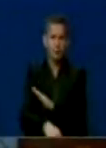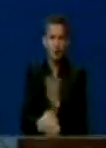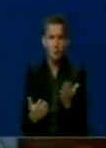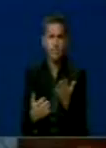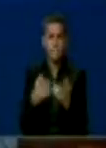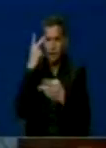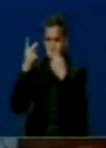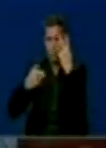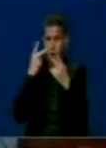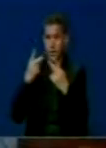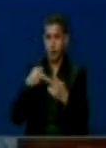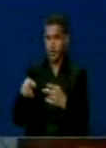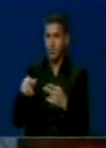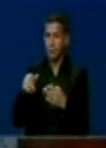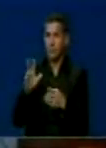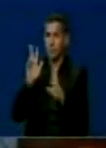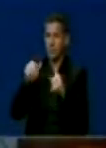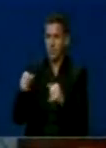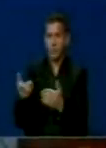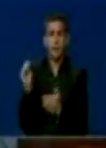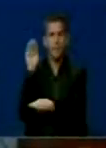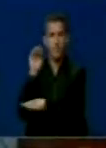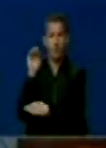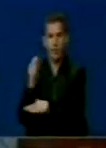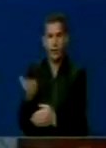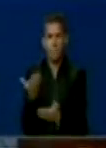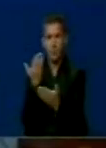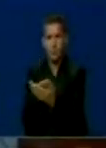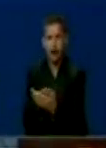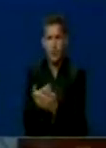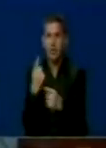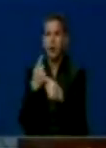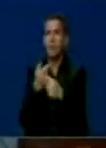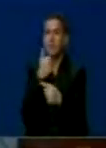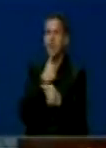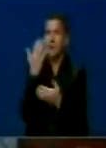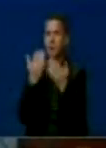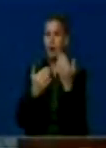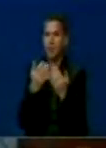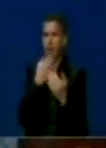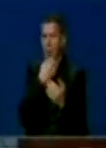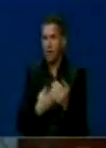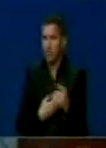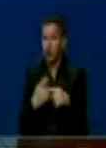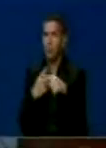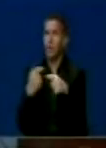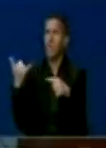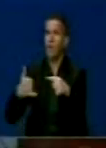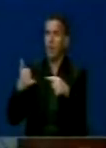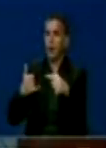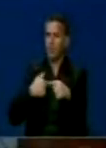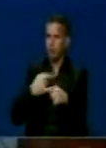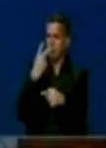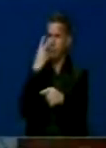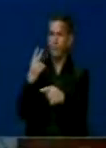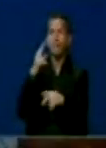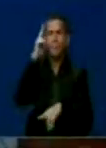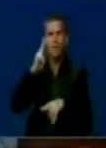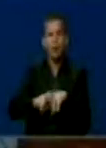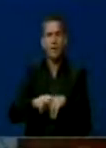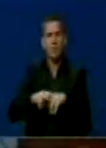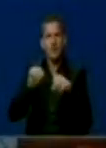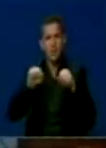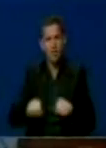në raportin që ka përpilu këj komisionin hetimor për faturat e vjetorit dhe janarit, aty është parë që ka pasur vendime të qeveri